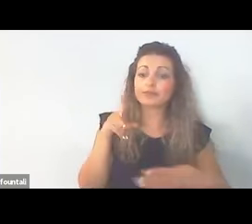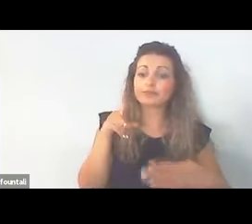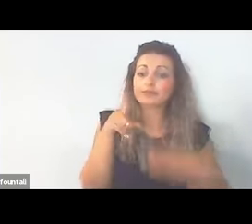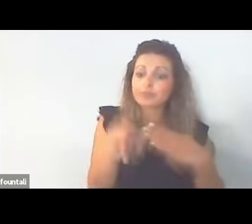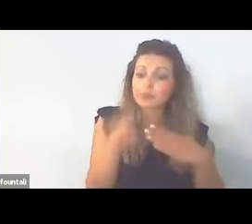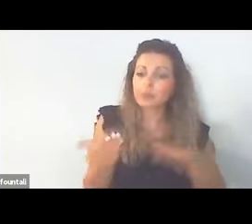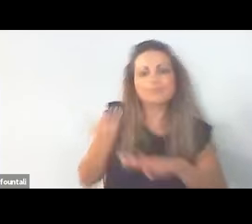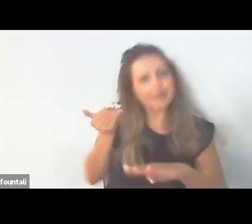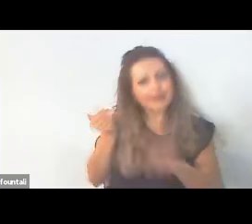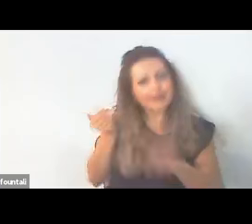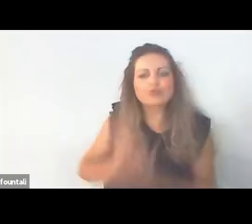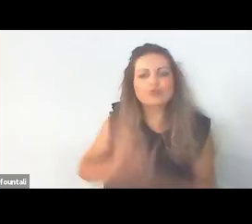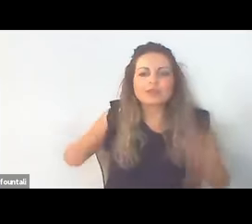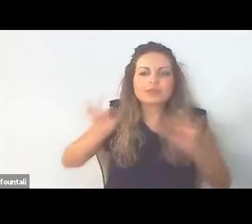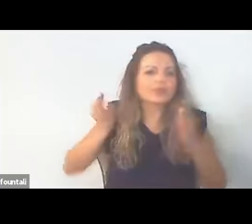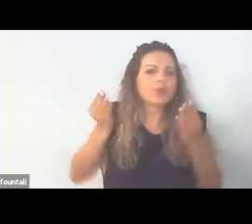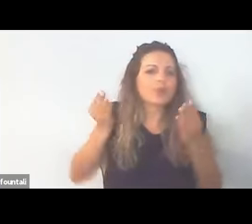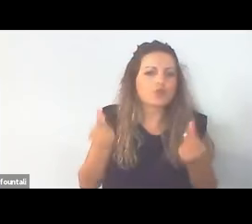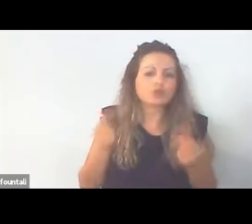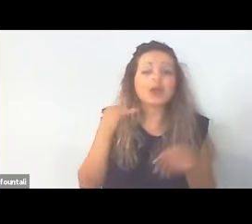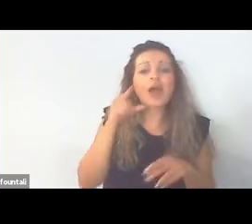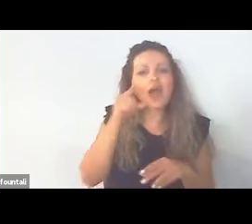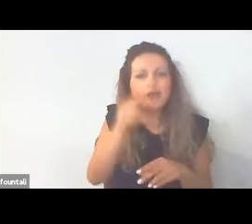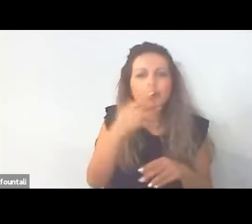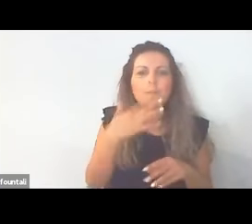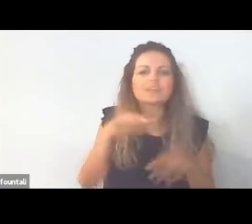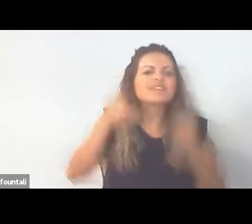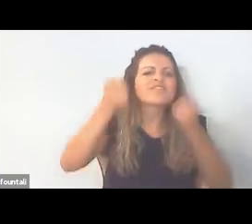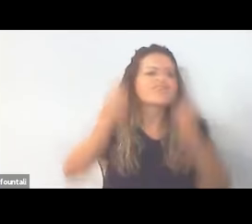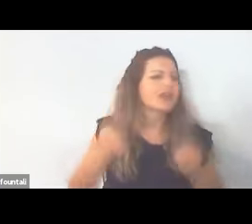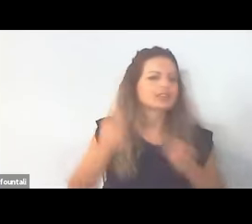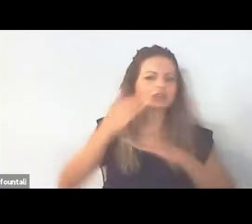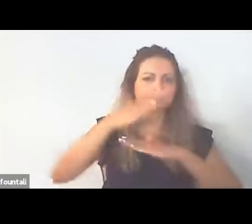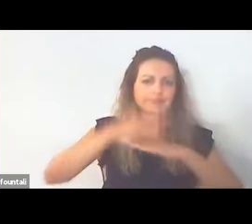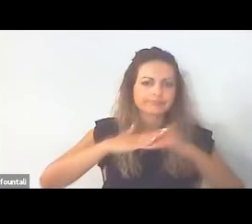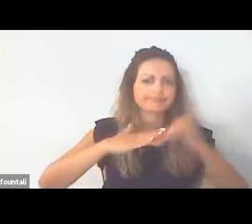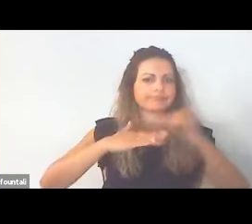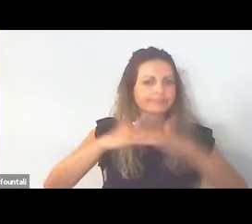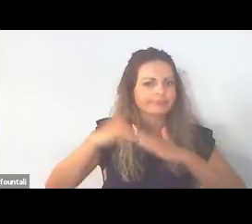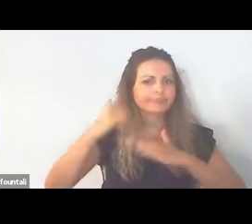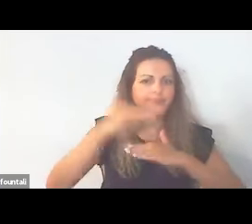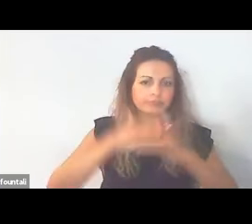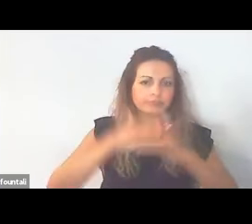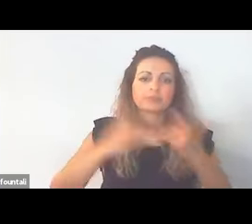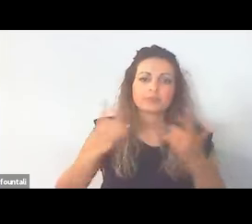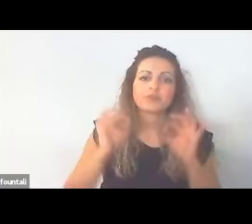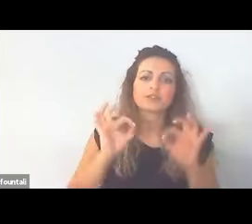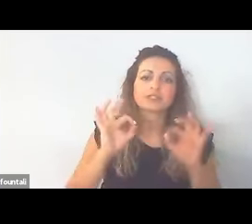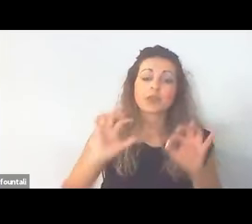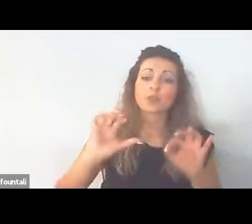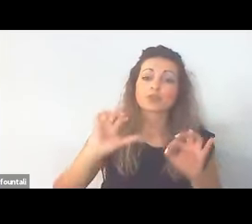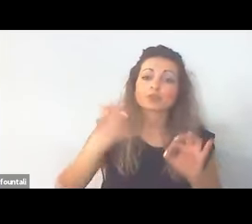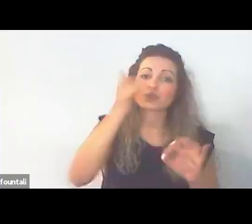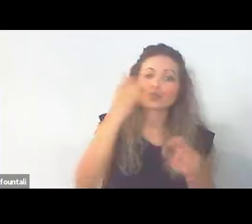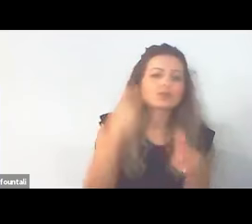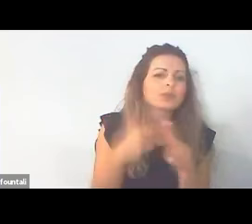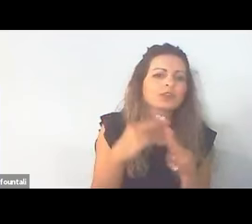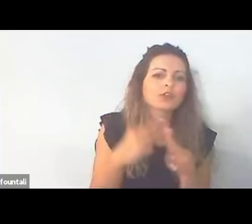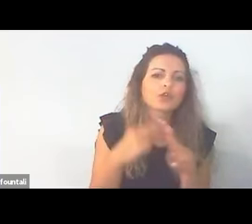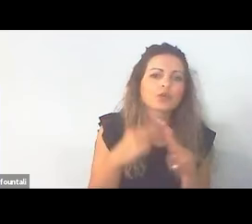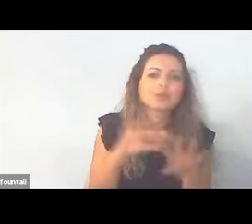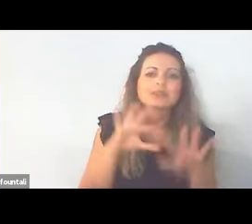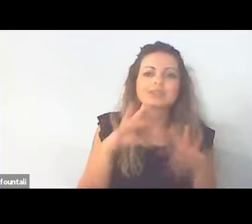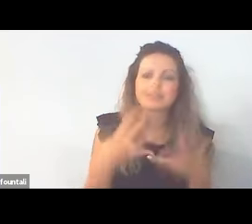λοιπόν το οποίο αποτέλεσε και για μας το υπόβαθρο ήταν αφενός το γεγονός, και είναι εξαιρετικά σημαντικό, το γυναικείο και φεμινιστικό κίνημα